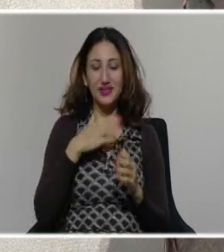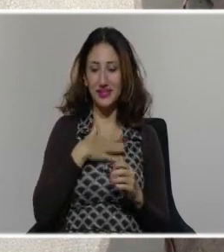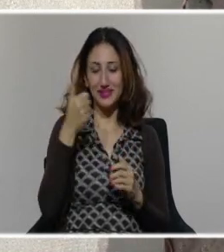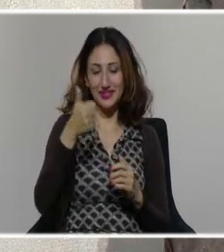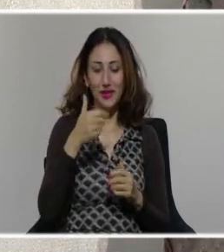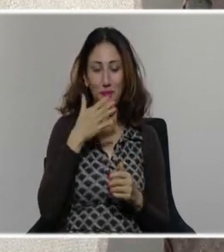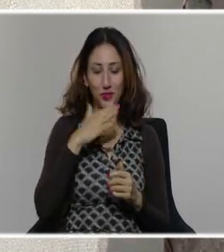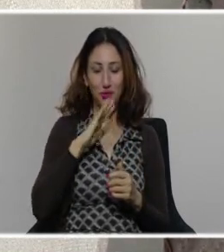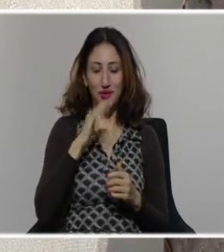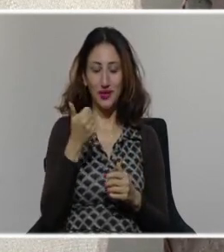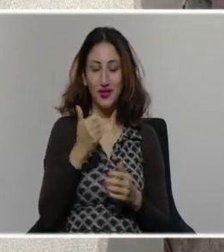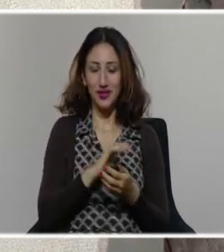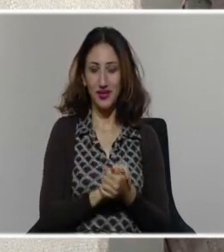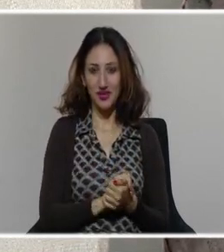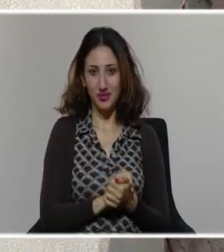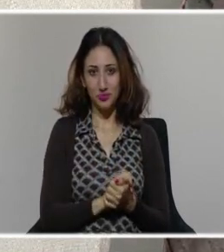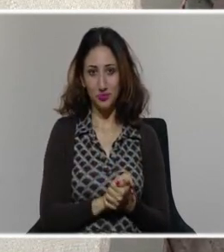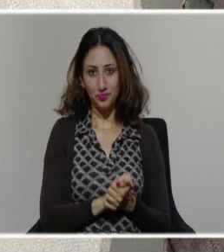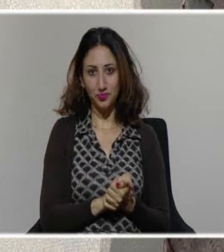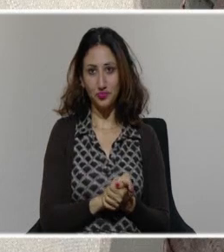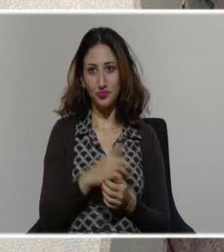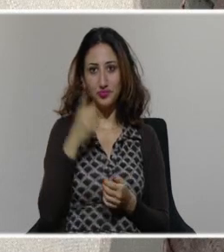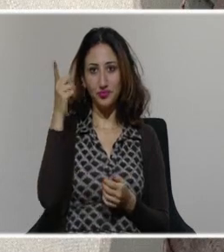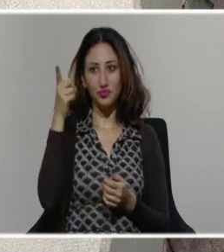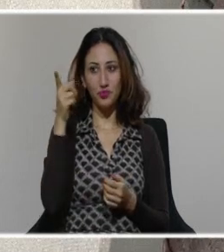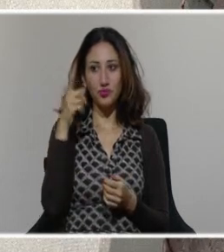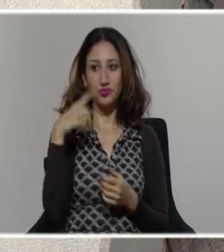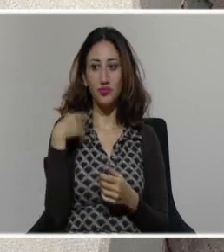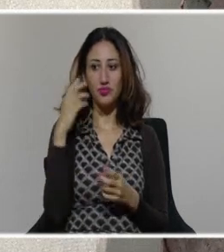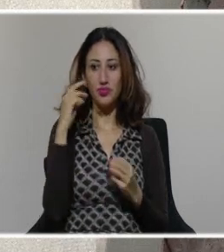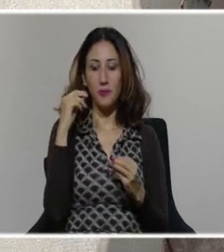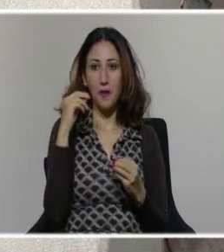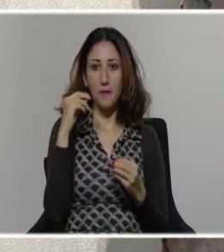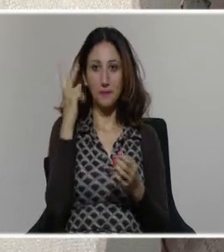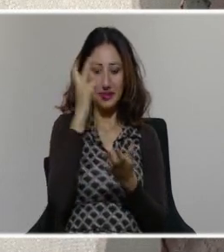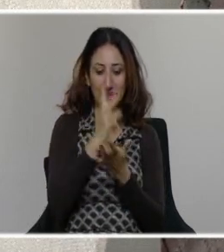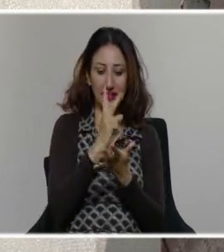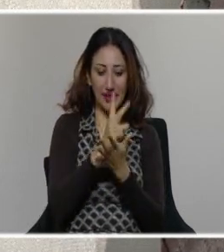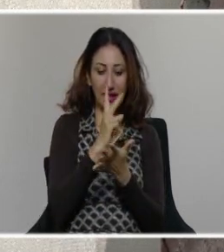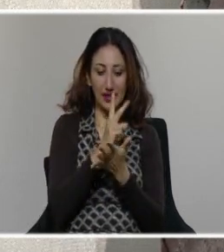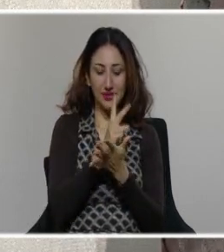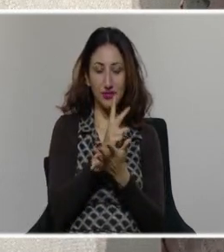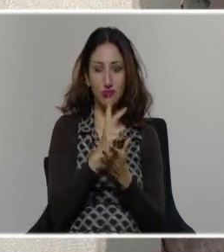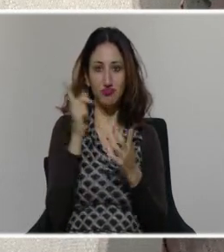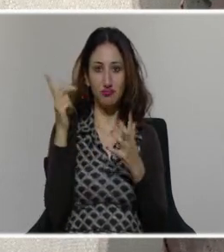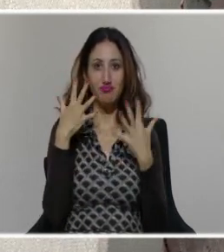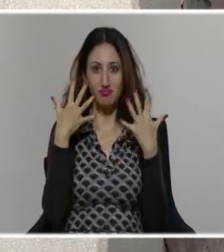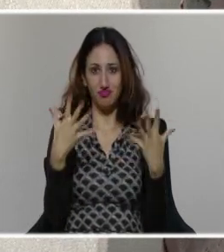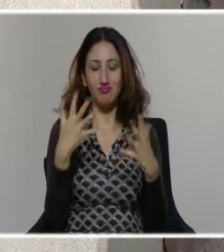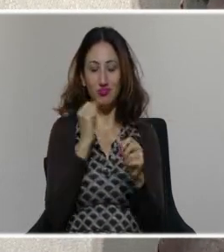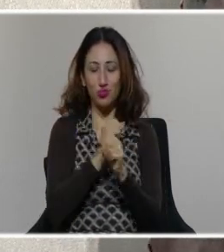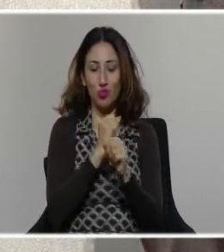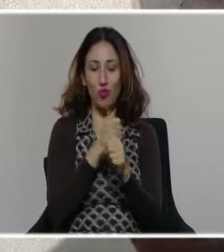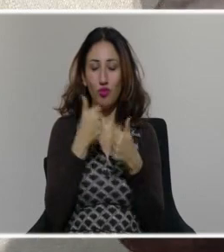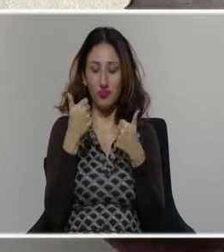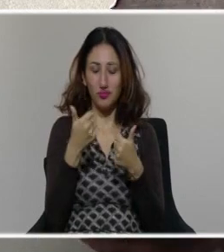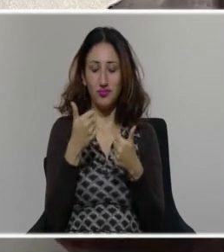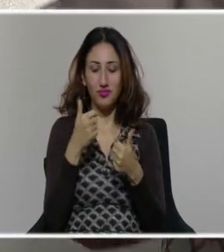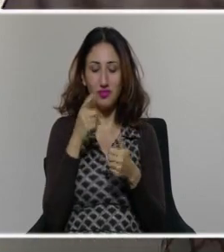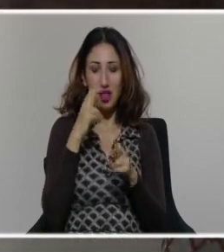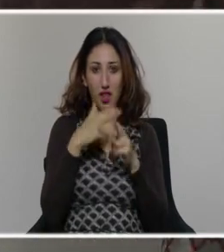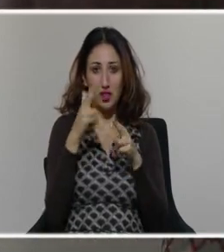ربنا يخليك. هي صالت وجالت في الجزء الثاني بجد، لأن حجم